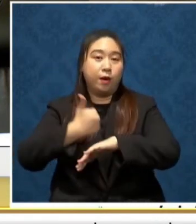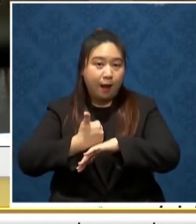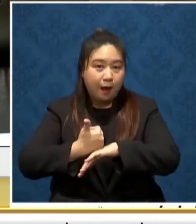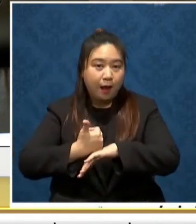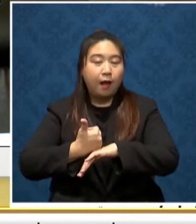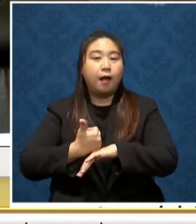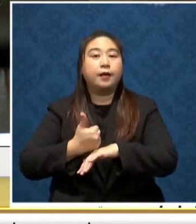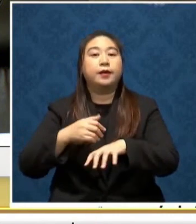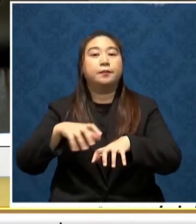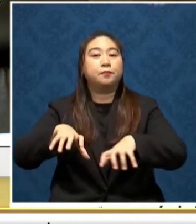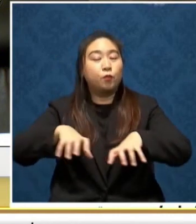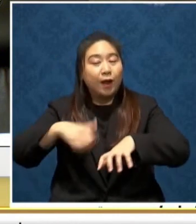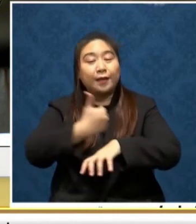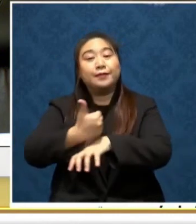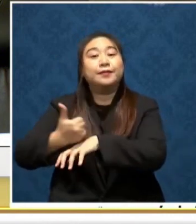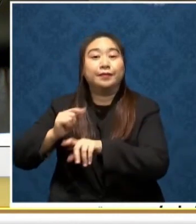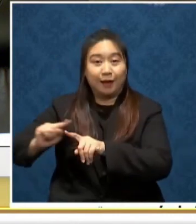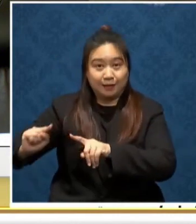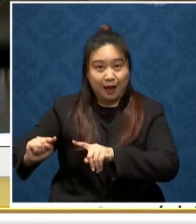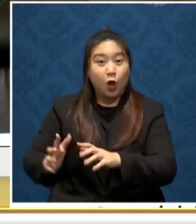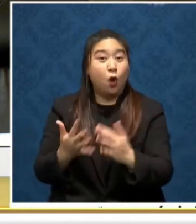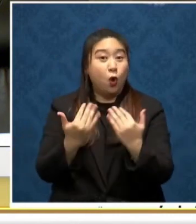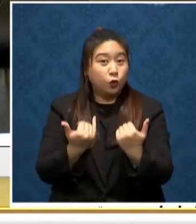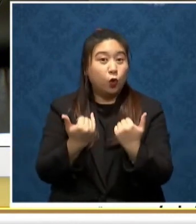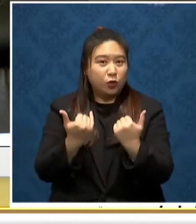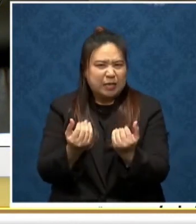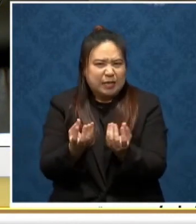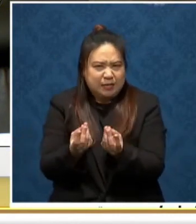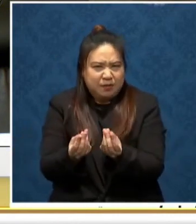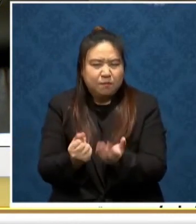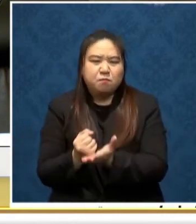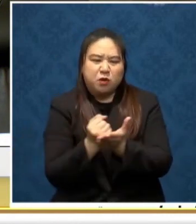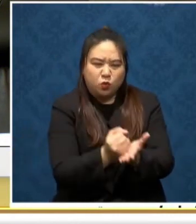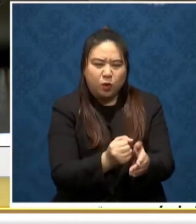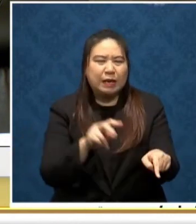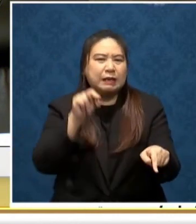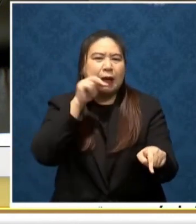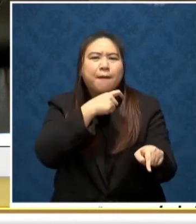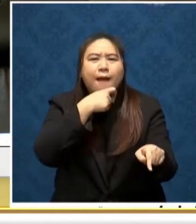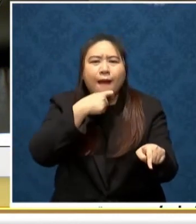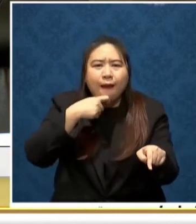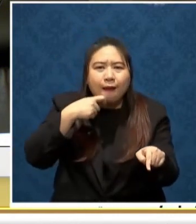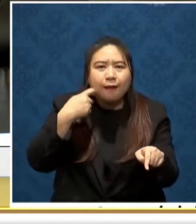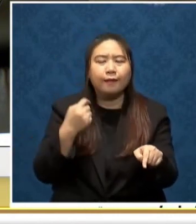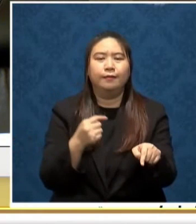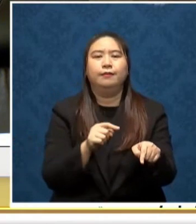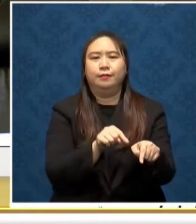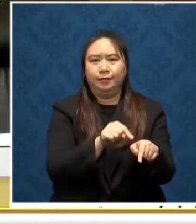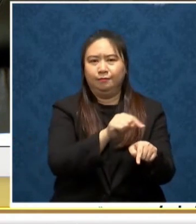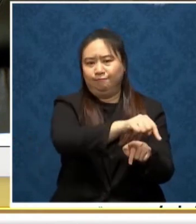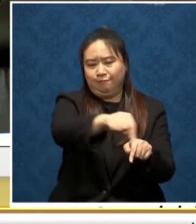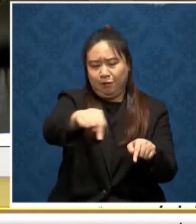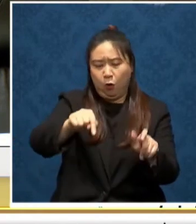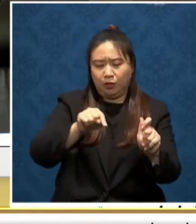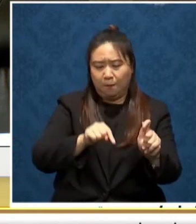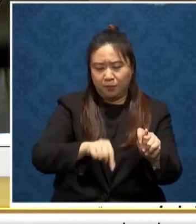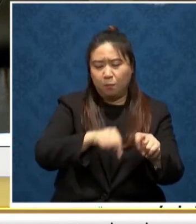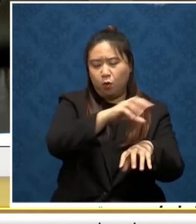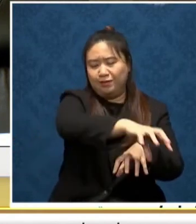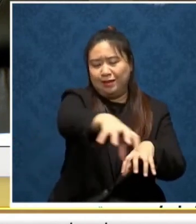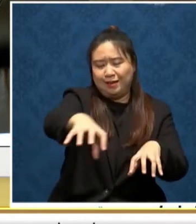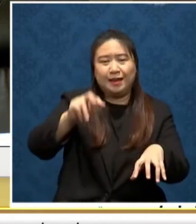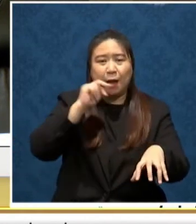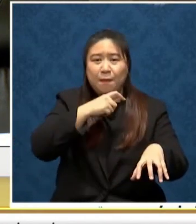องที่ท้องถิ่นที่ขณะนี้กำลังเร่งระดมกันไปช่วยเหลือภัยแล้งของพี่น้องของตำบลหนองกระเจ้าตำบลไผ่สิงที่ผมได้นำเรียนเมื่อสัก